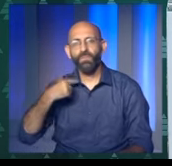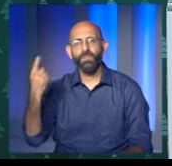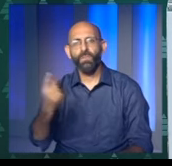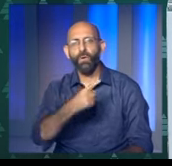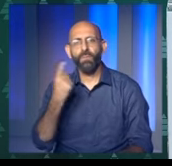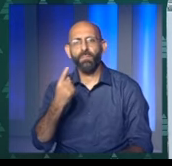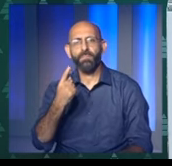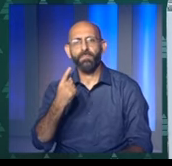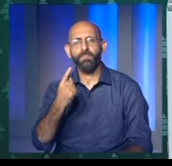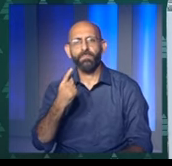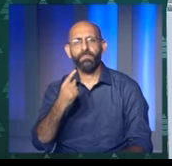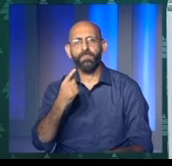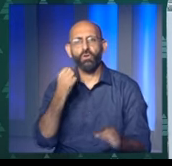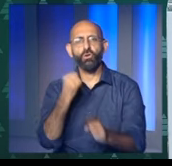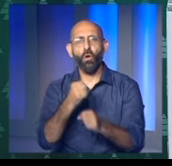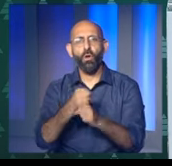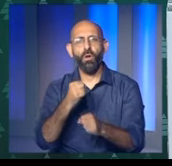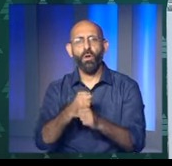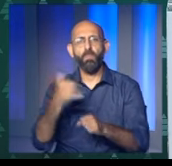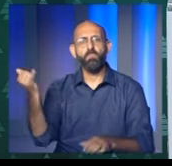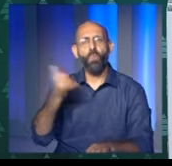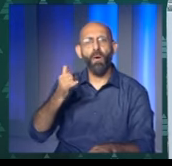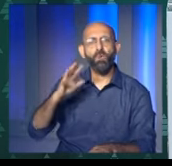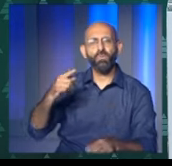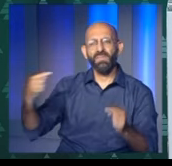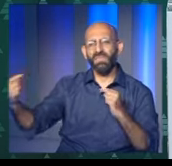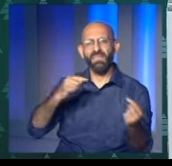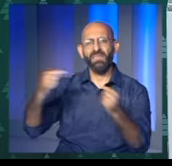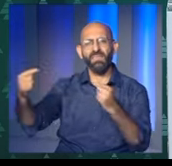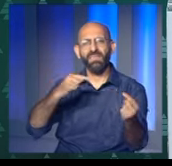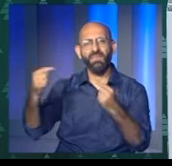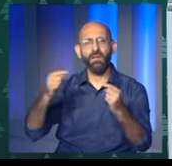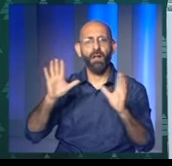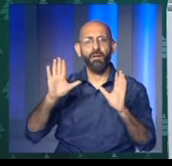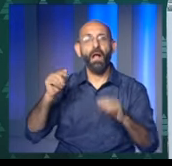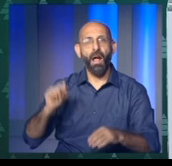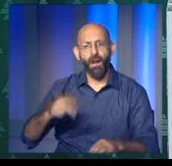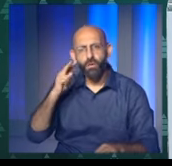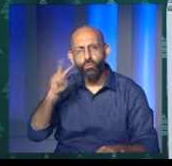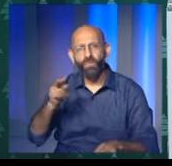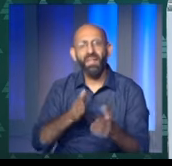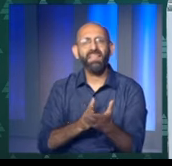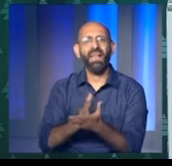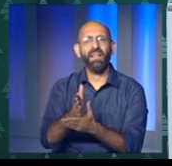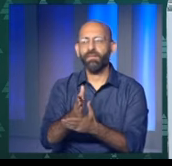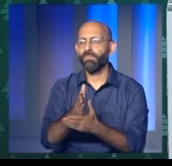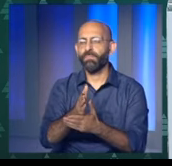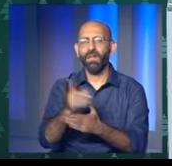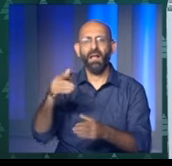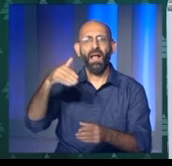عمل مشترك عم نقوم فيه على صعيد المعارضة من أجل الدفع باتجاه انتخاب رئيس